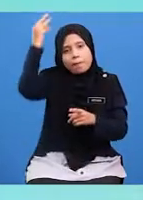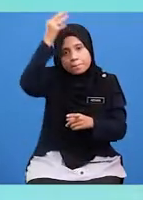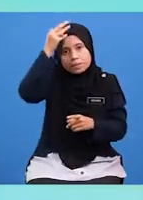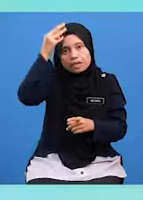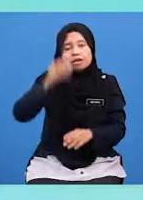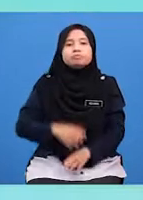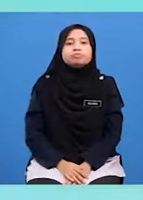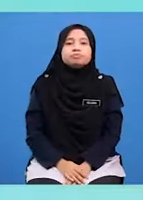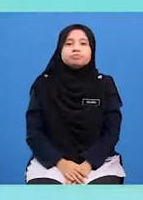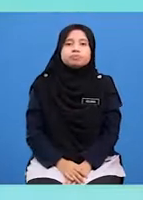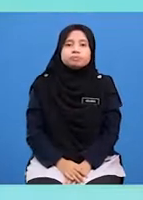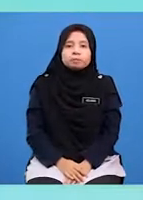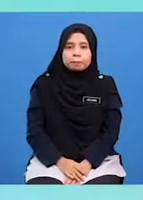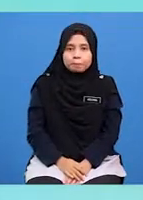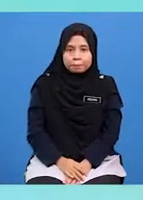Mekah.